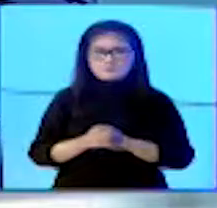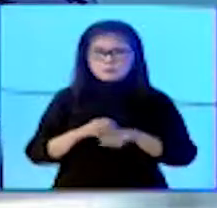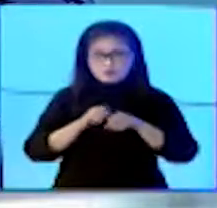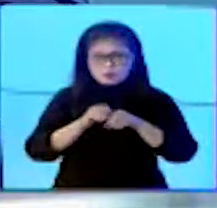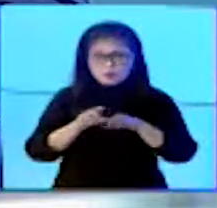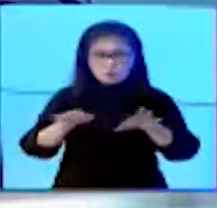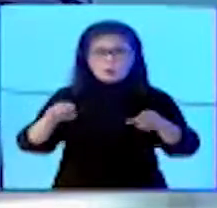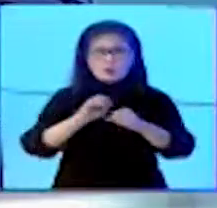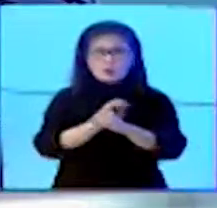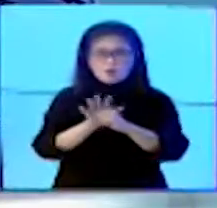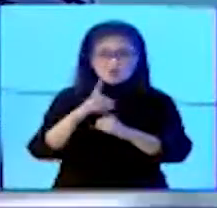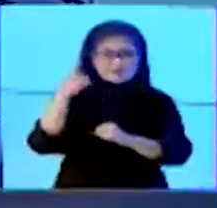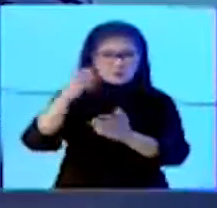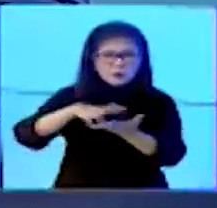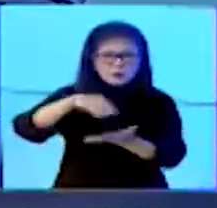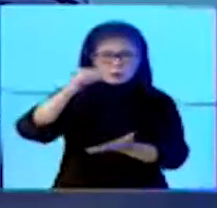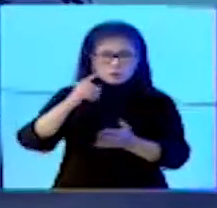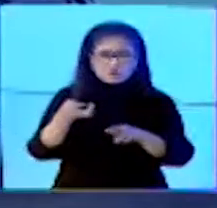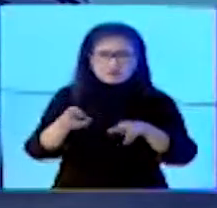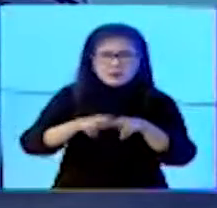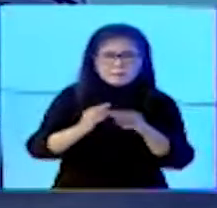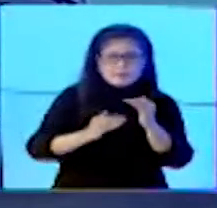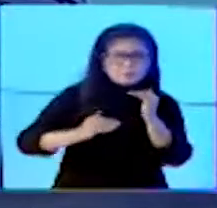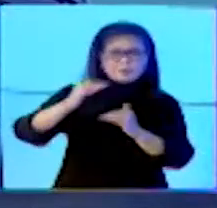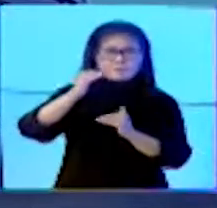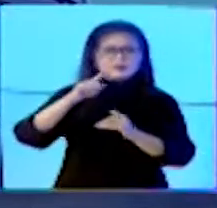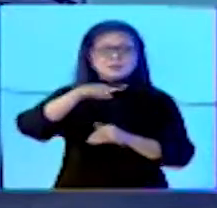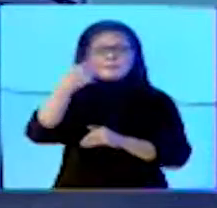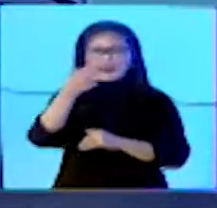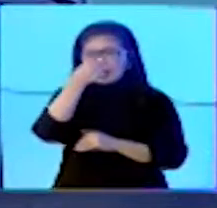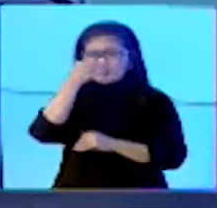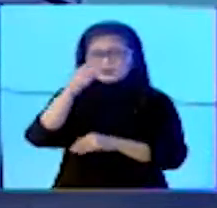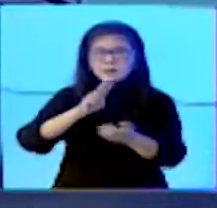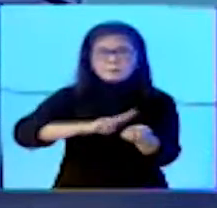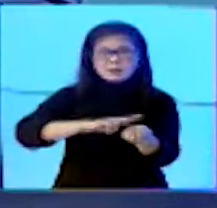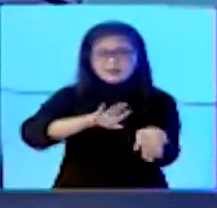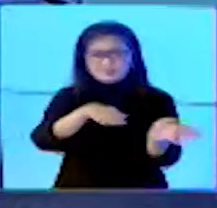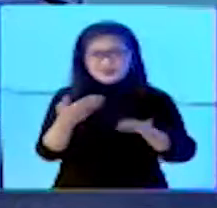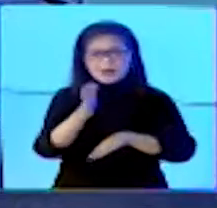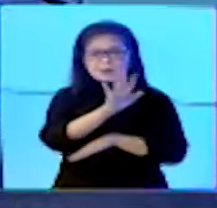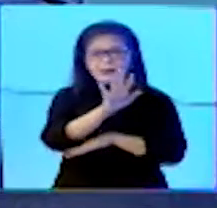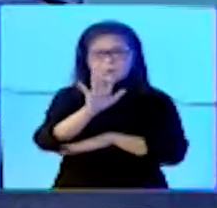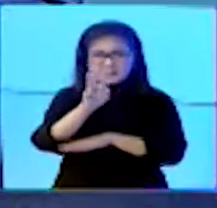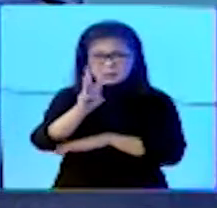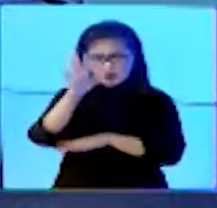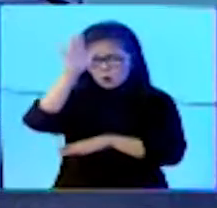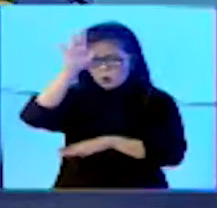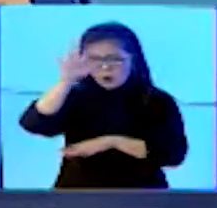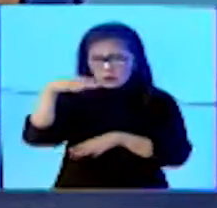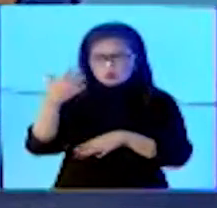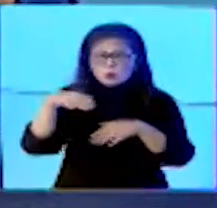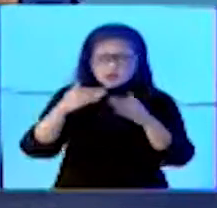Pemirsa, penyebaran COVID-19 di Jawa Timur semakin meningkat. Hingga Kamis, pasien yang meninggal dunia sebanyak 553 orang atau menjadi